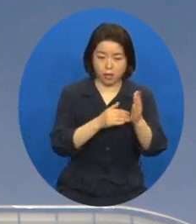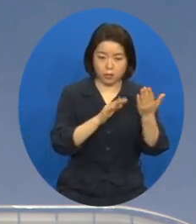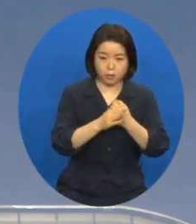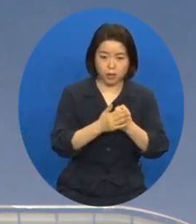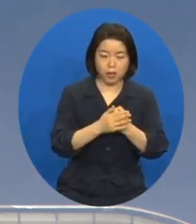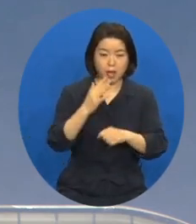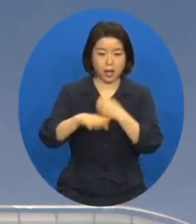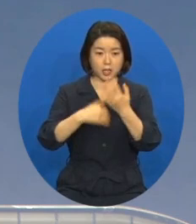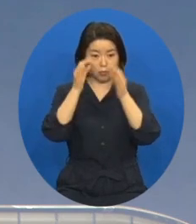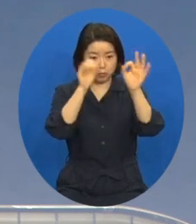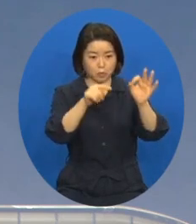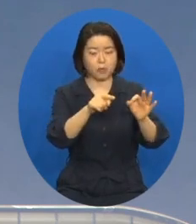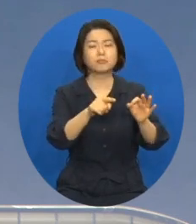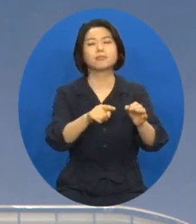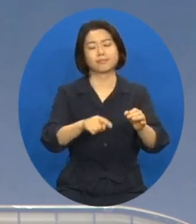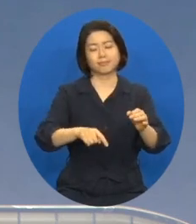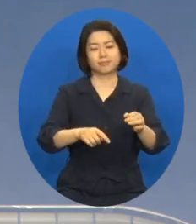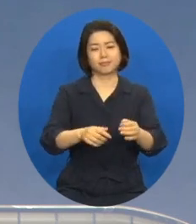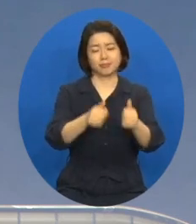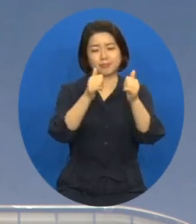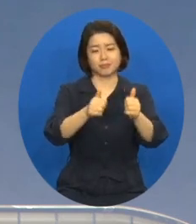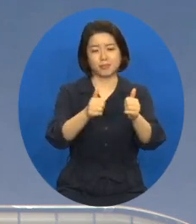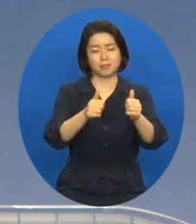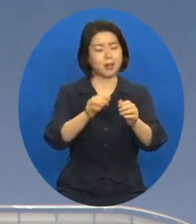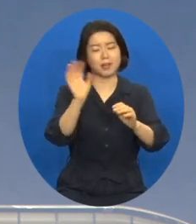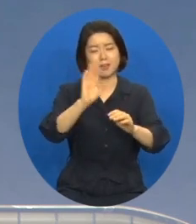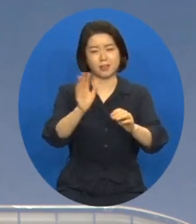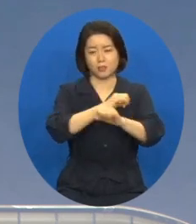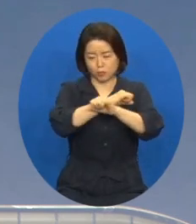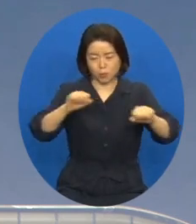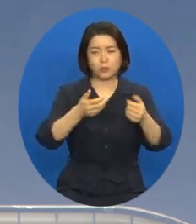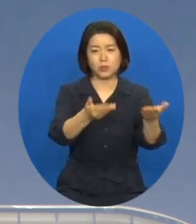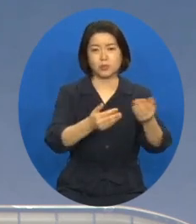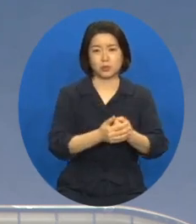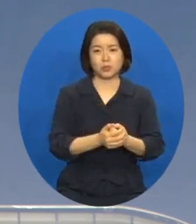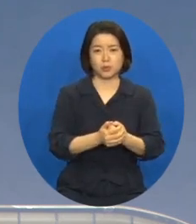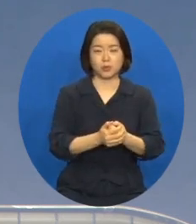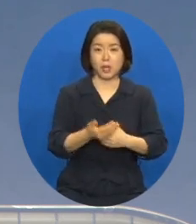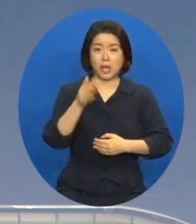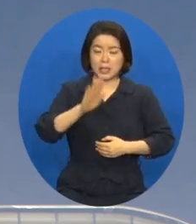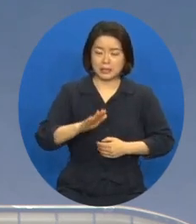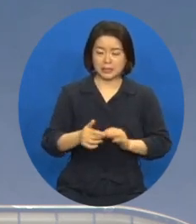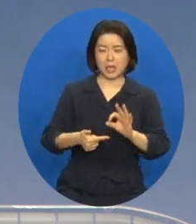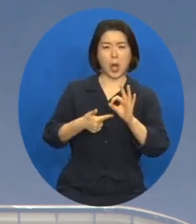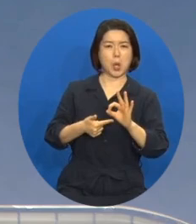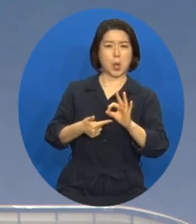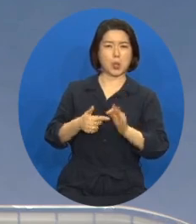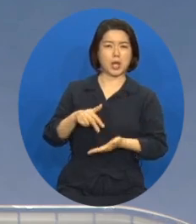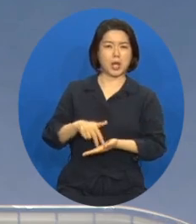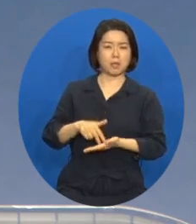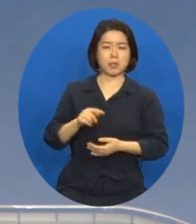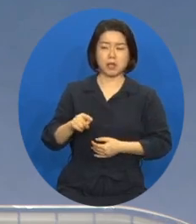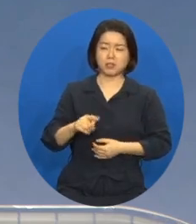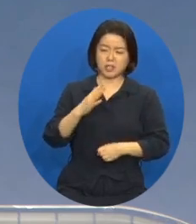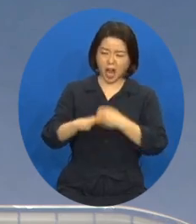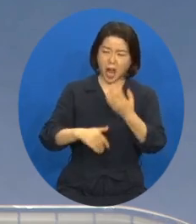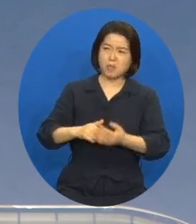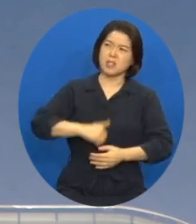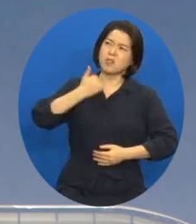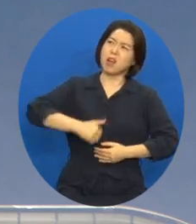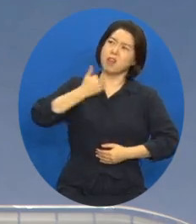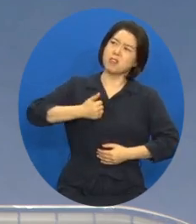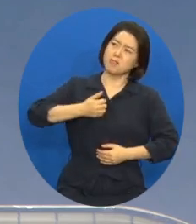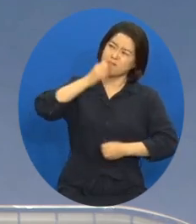니느웨를 용서하셨습니다. 심판하지 않았어요. 아, 근데 요나가 하나님 앞에 화를 내면서